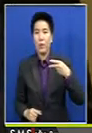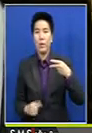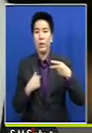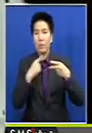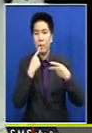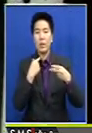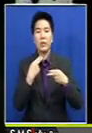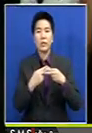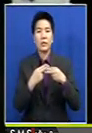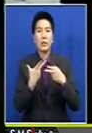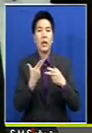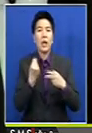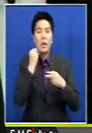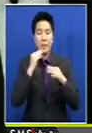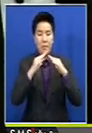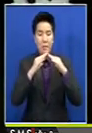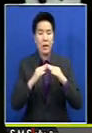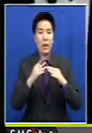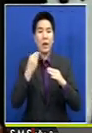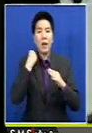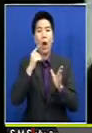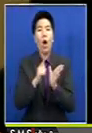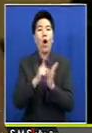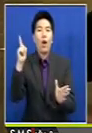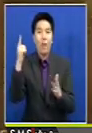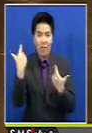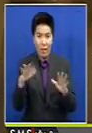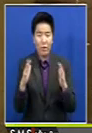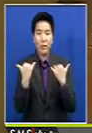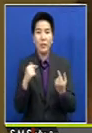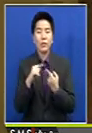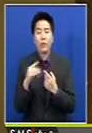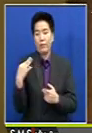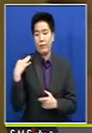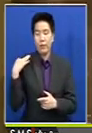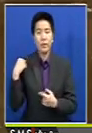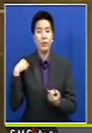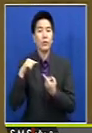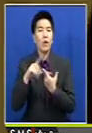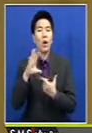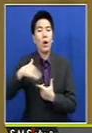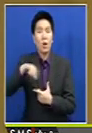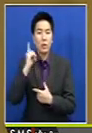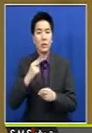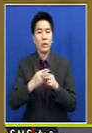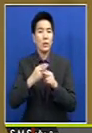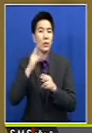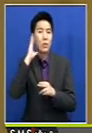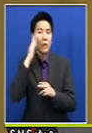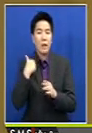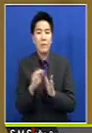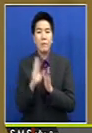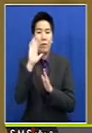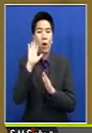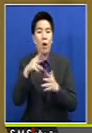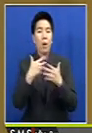พูดคำว่าโอบามาเอาท์ก็คือโอบามาออกแล้วนะคะตามกระแสแฟชั่นการอำลาวงการของโคบี้ไบรอันสุด